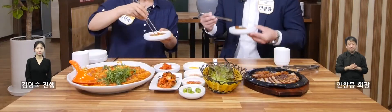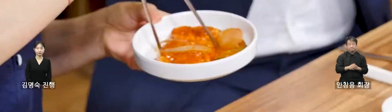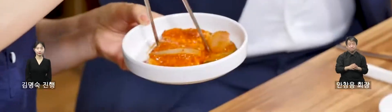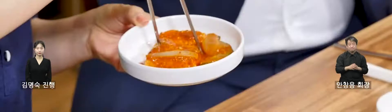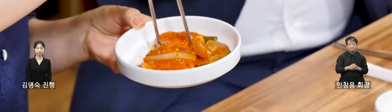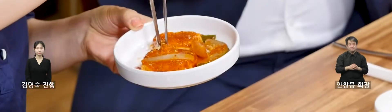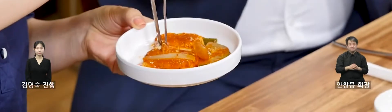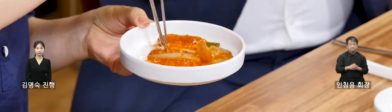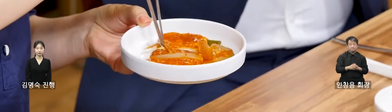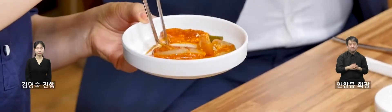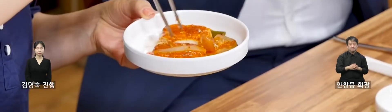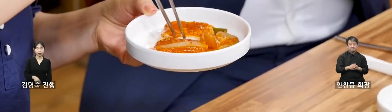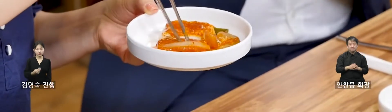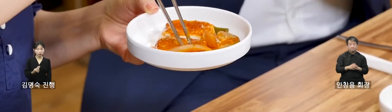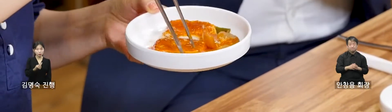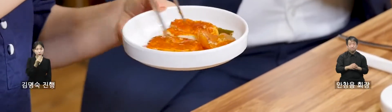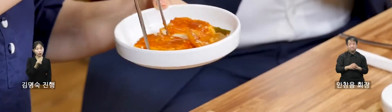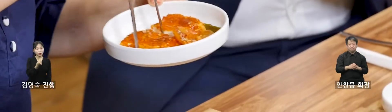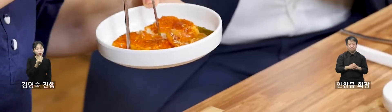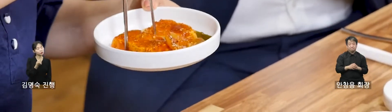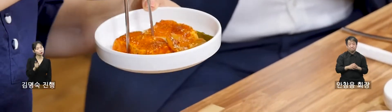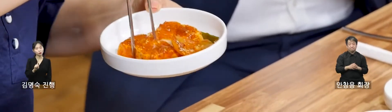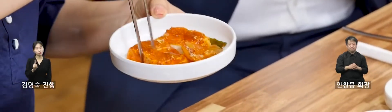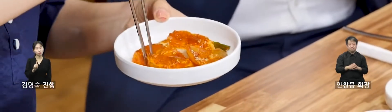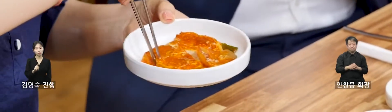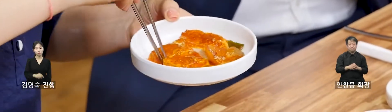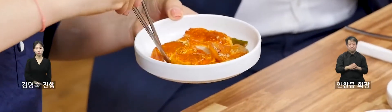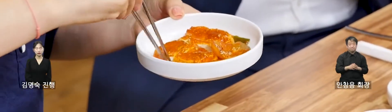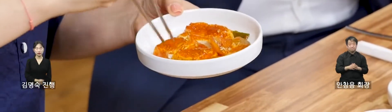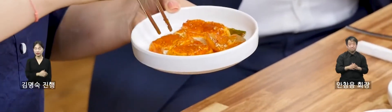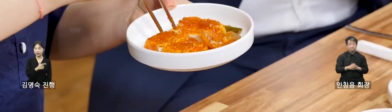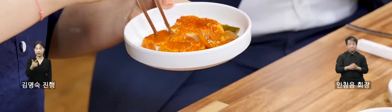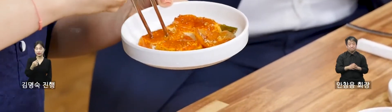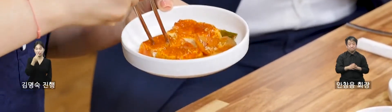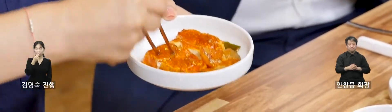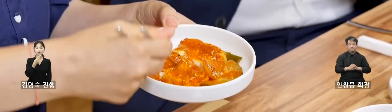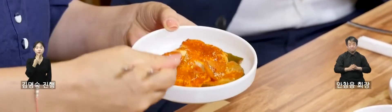근데 이제 뭐 냄새는 크게 무슨 향은 없네요.